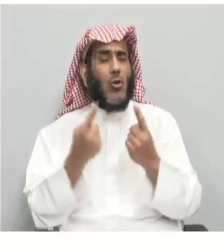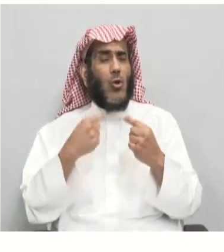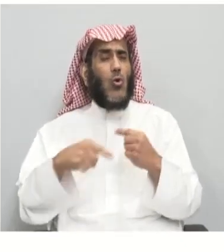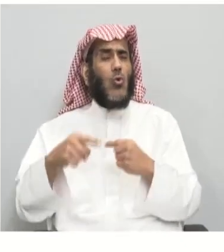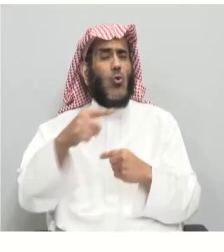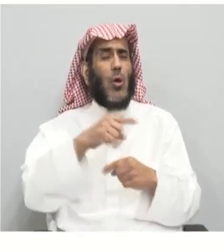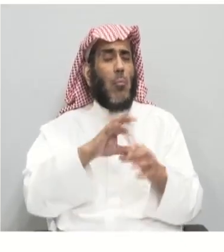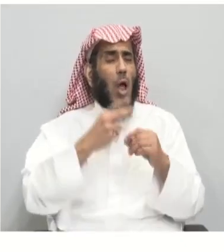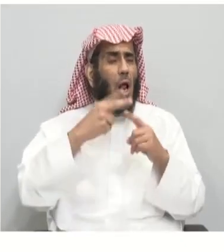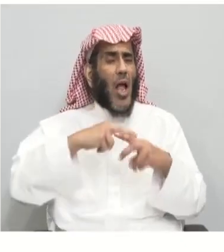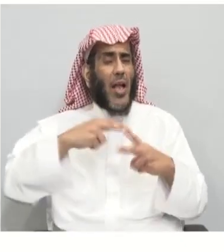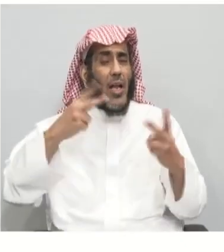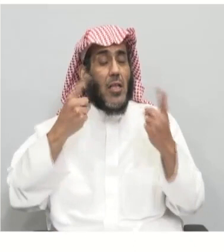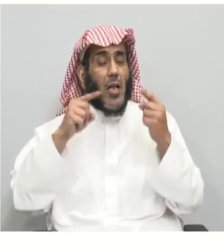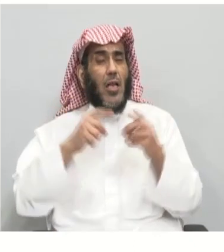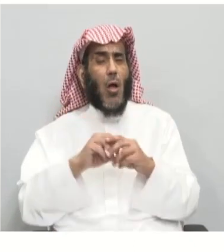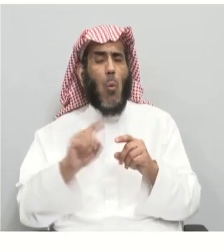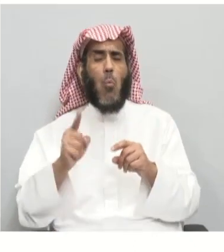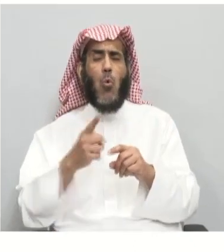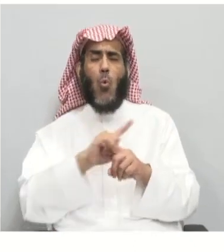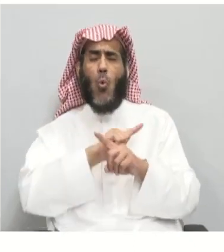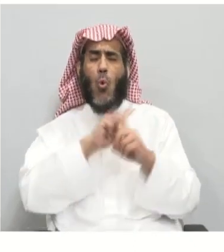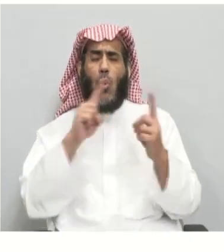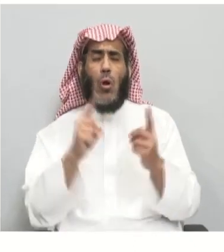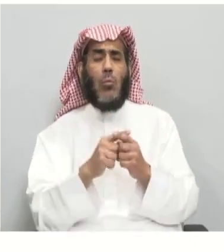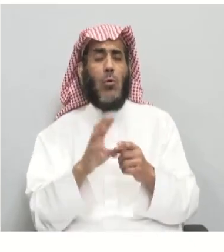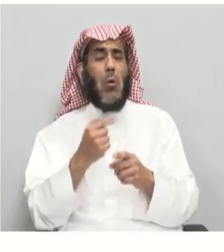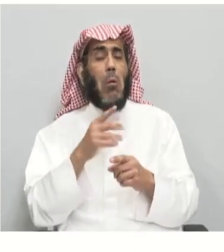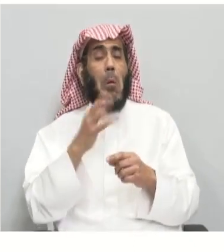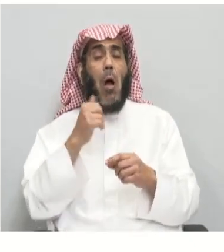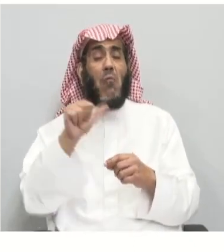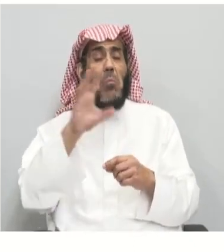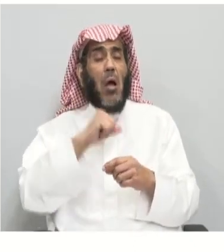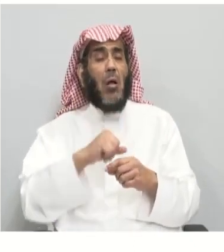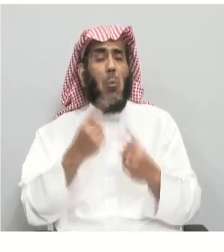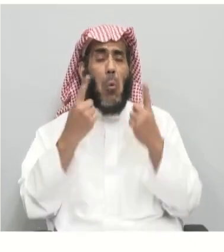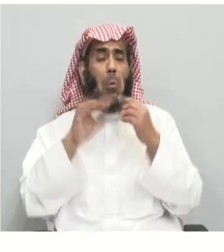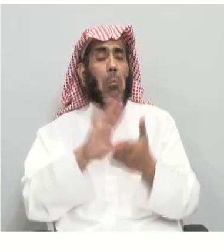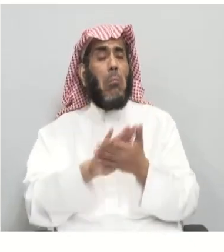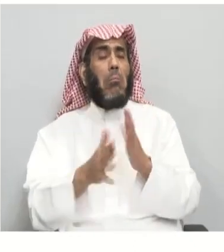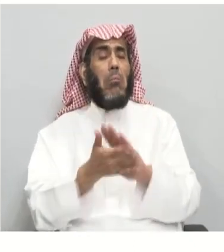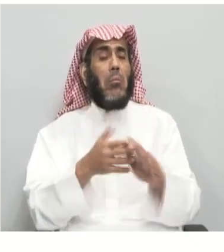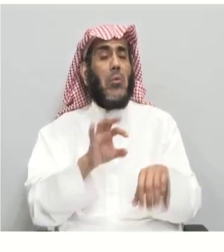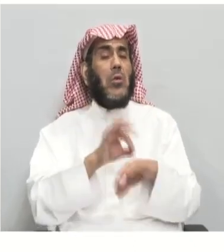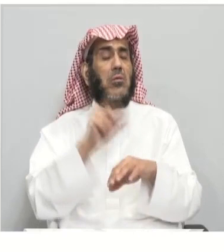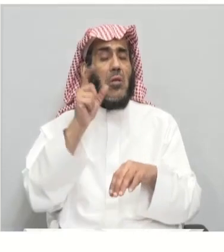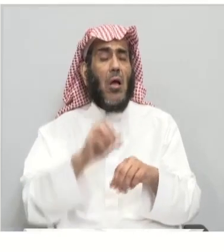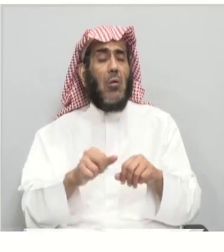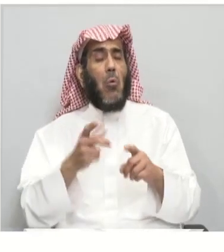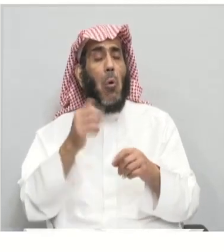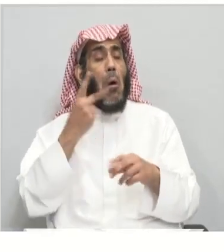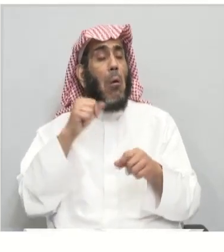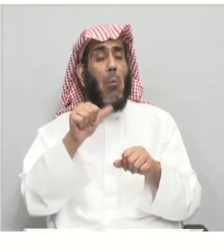اليه جميع الكائنات الحيه بلا استثناء وبدونه لا توجد حياه للانسان والحيوان